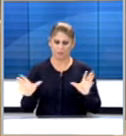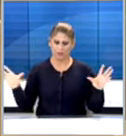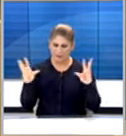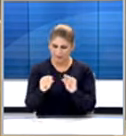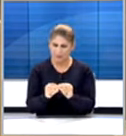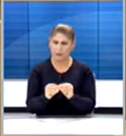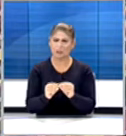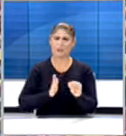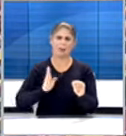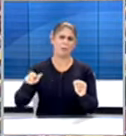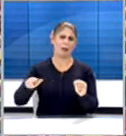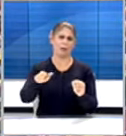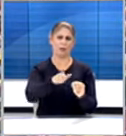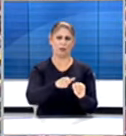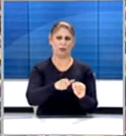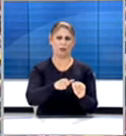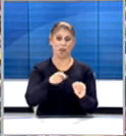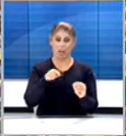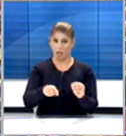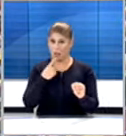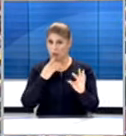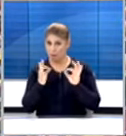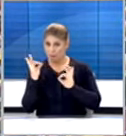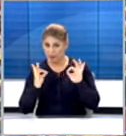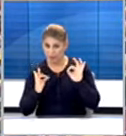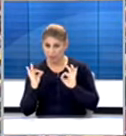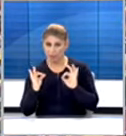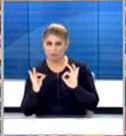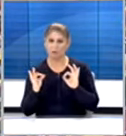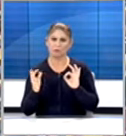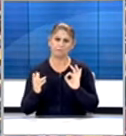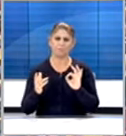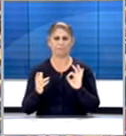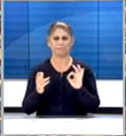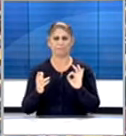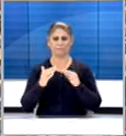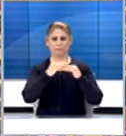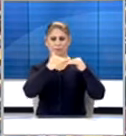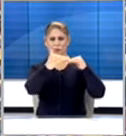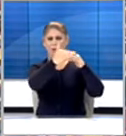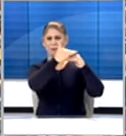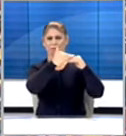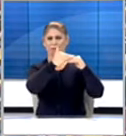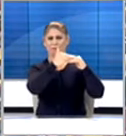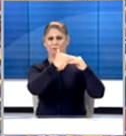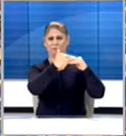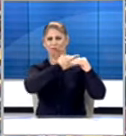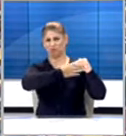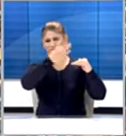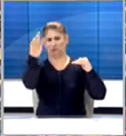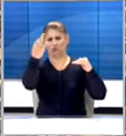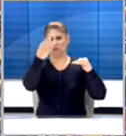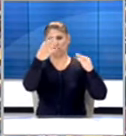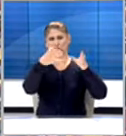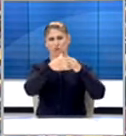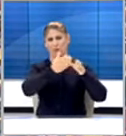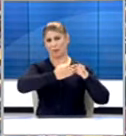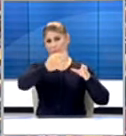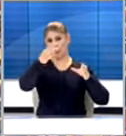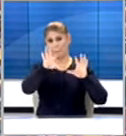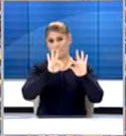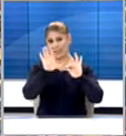και πελατειακή, αυτό που περιγράφεται ως επιτελικό κράτος. Ειδικά στον τομέα της πολιτικής